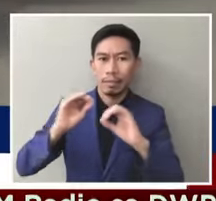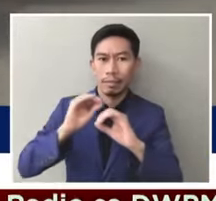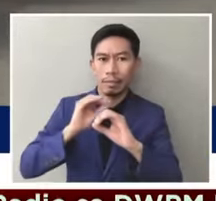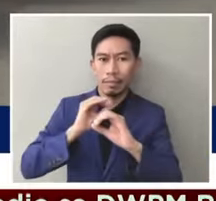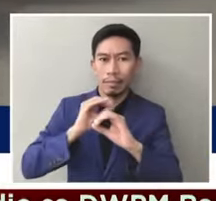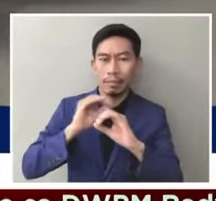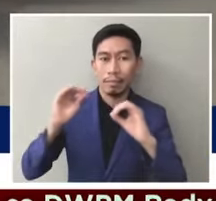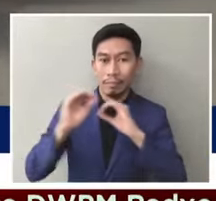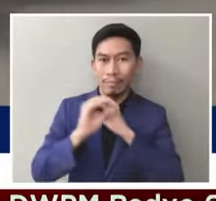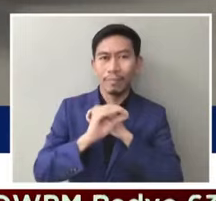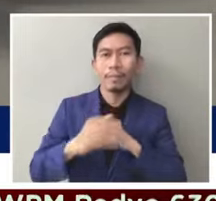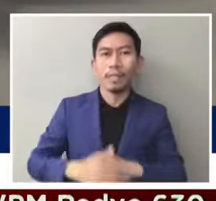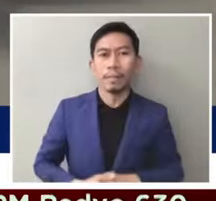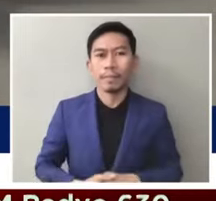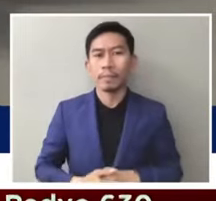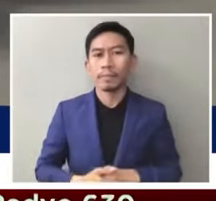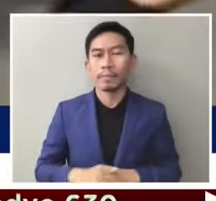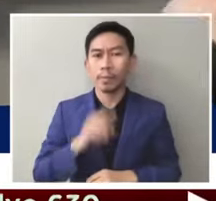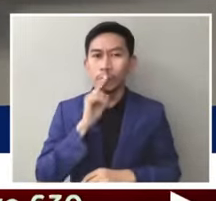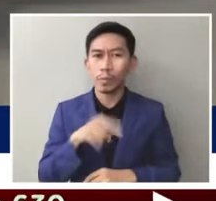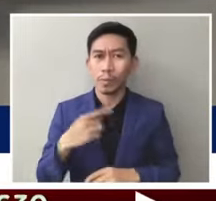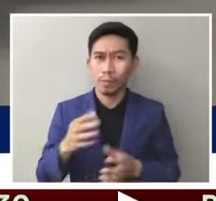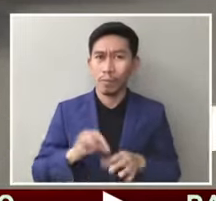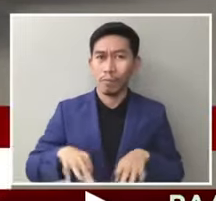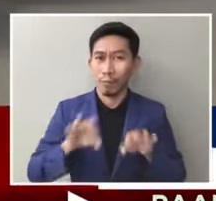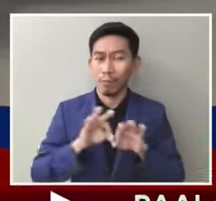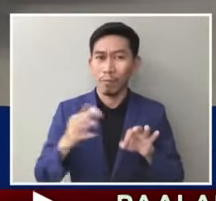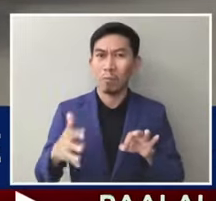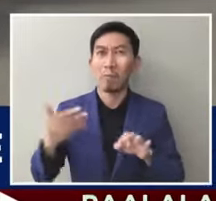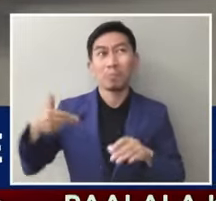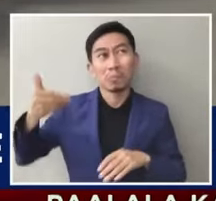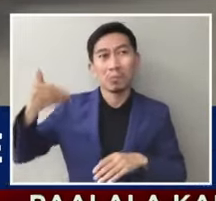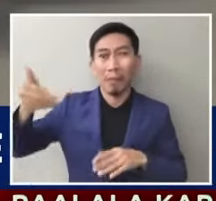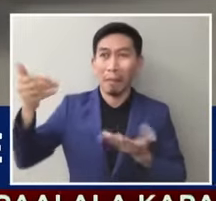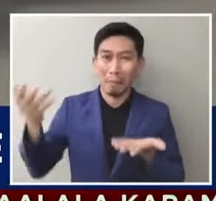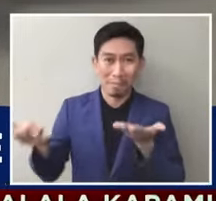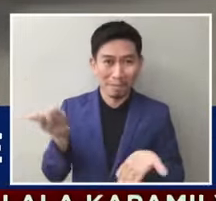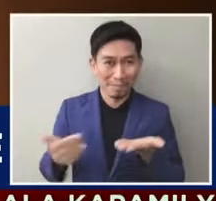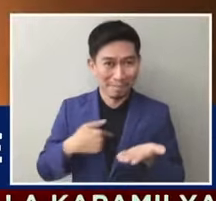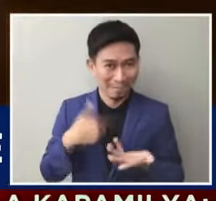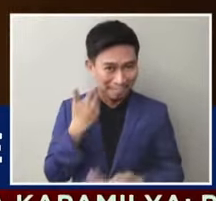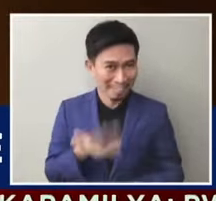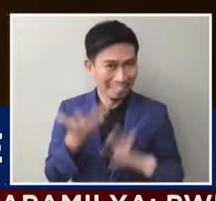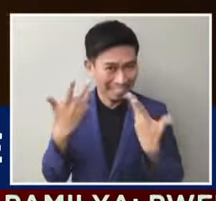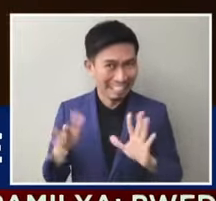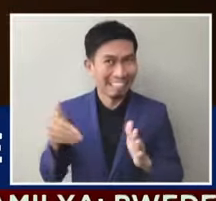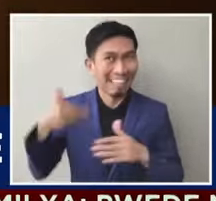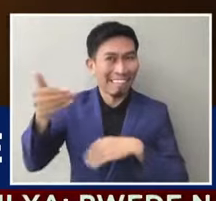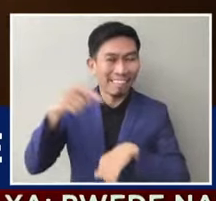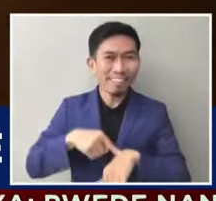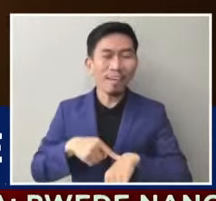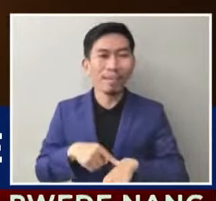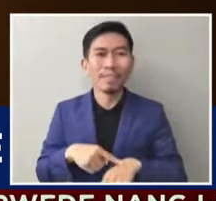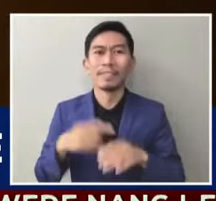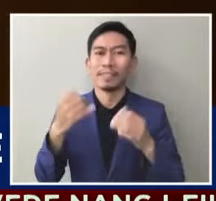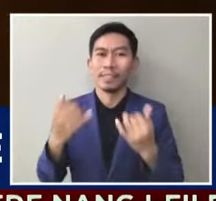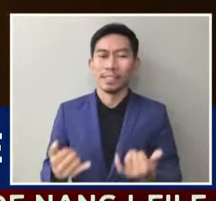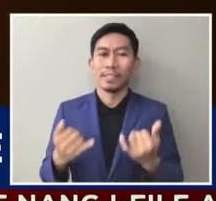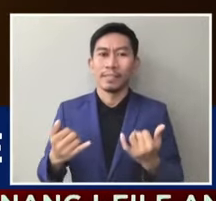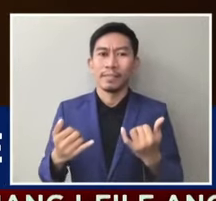kasi wala na yung susunod. Baka wala na ako sa mundong iba pa. Kaya yung